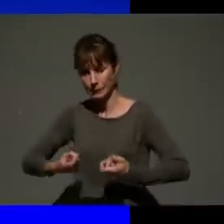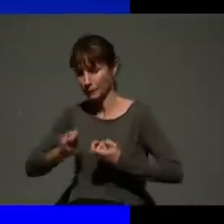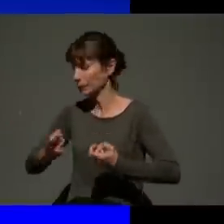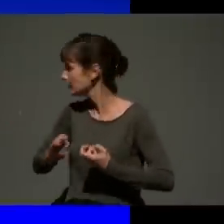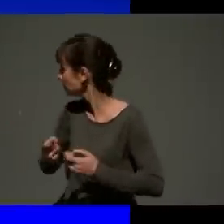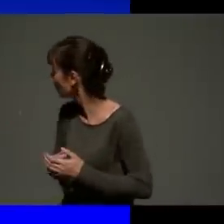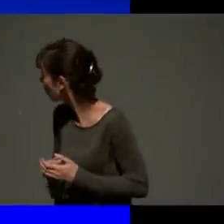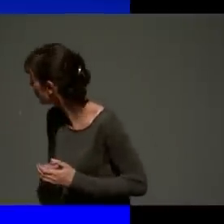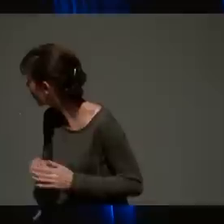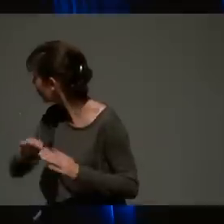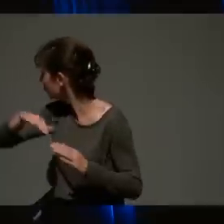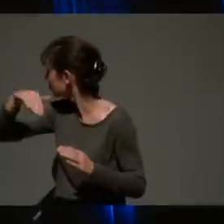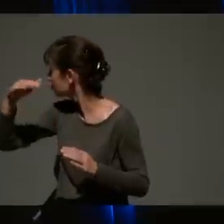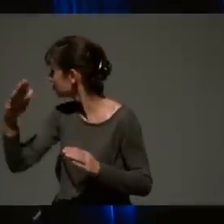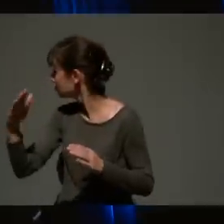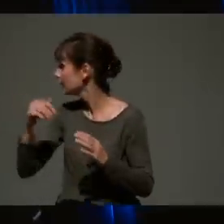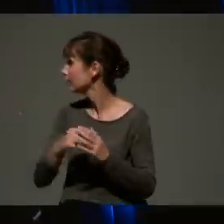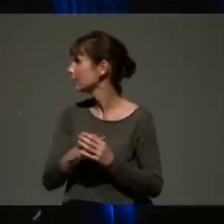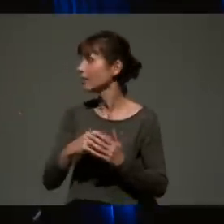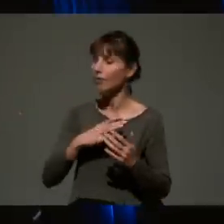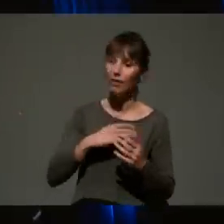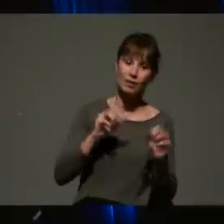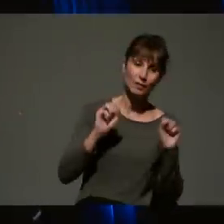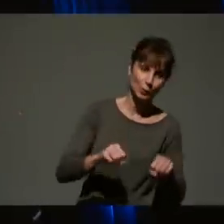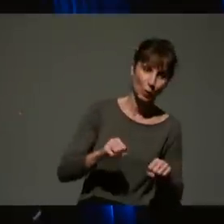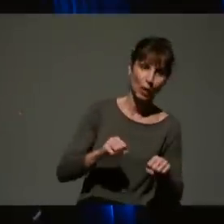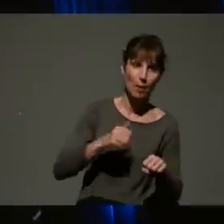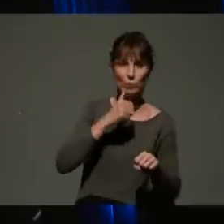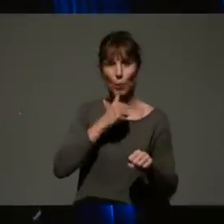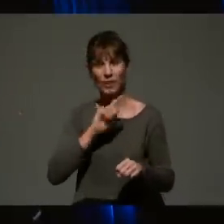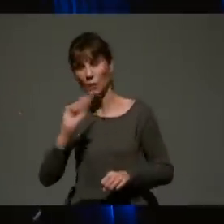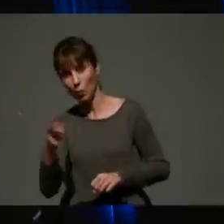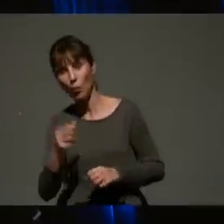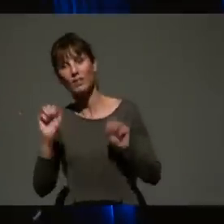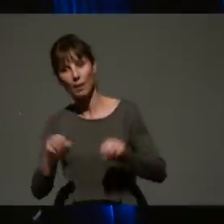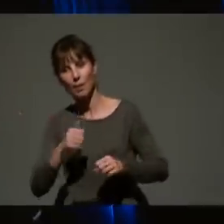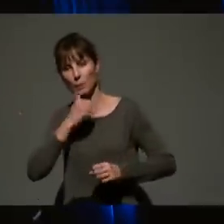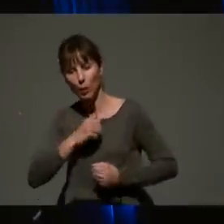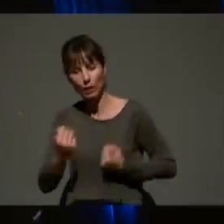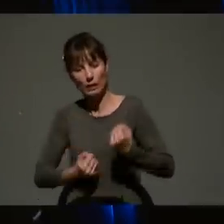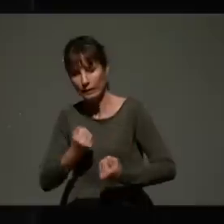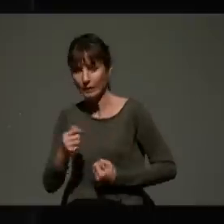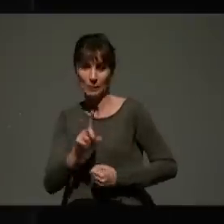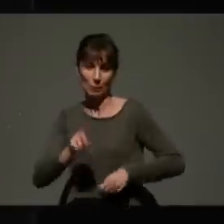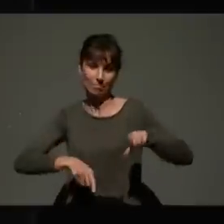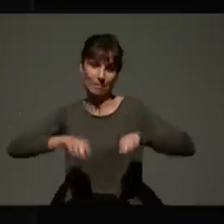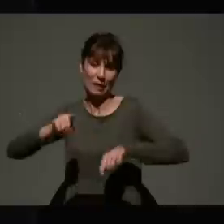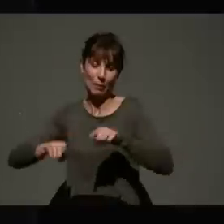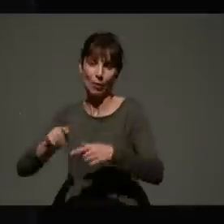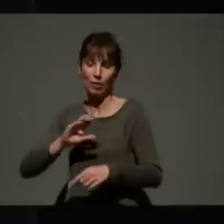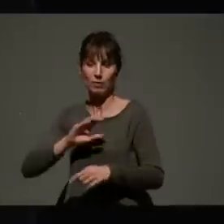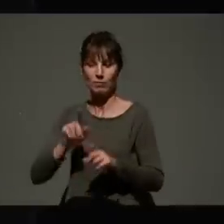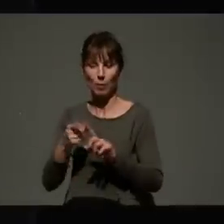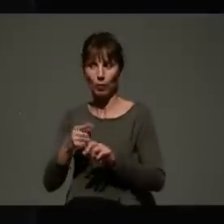120 km par semaine. Voilà, il y en a qui sont capables de ça. Tout le monde n'est pas capable de ça. Et donc, il faut savoir aussi, de temps en temps,